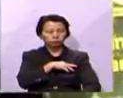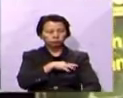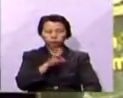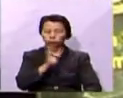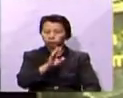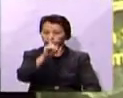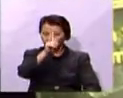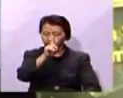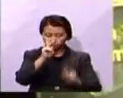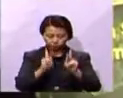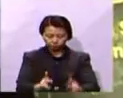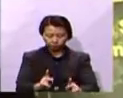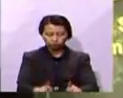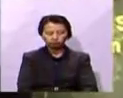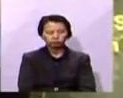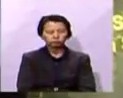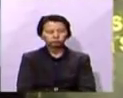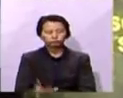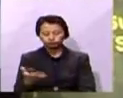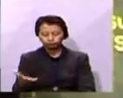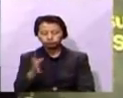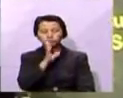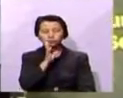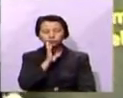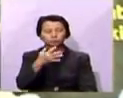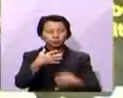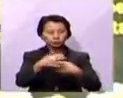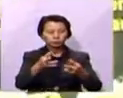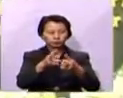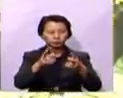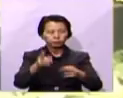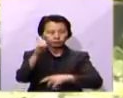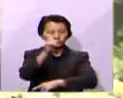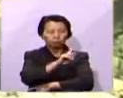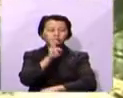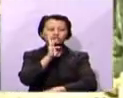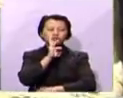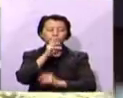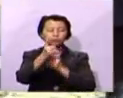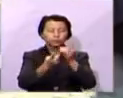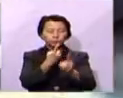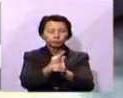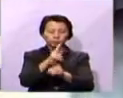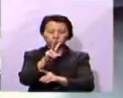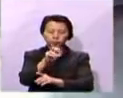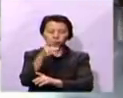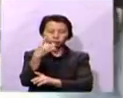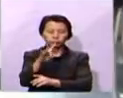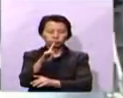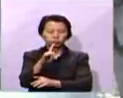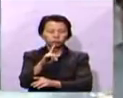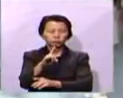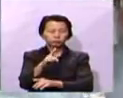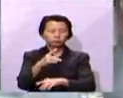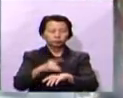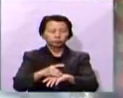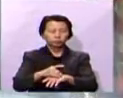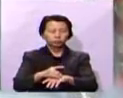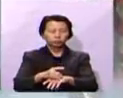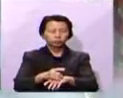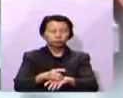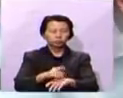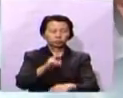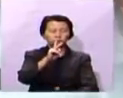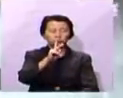pihak. Beliau berkata demikian selepas merasmikan sambutan Hari Air Sedunia 2018 peringkat kebangsaan di Lembah